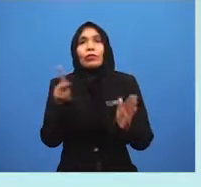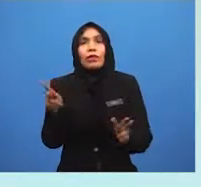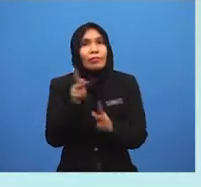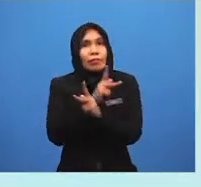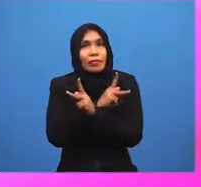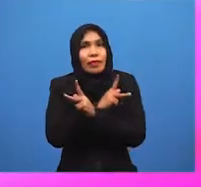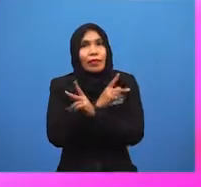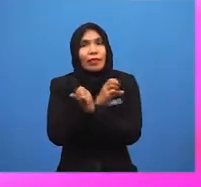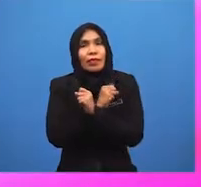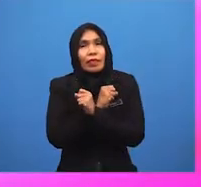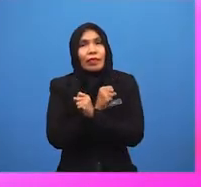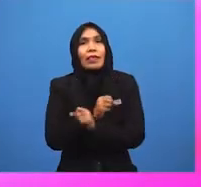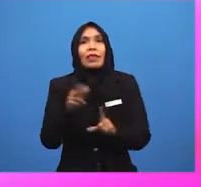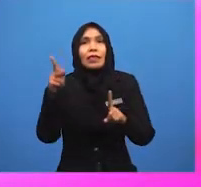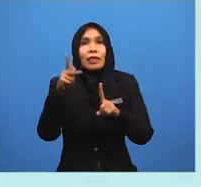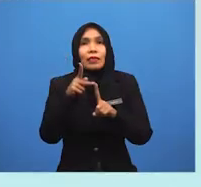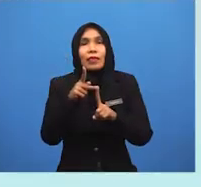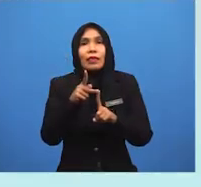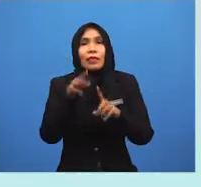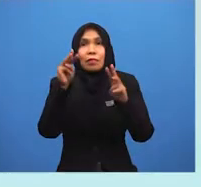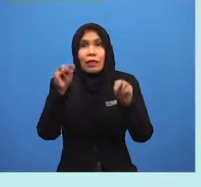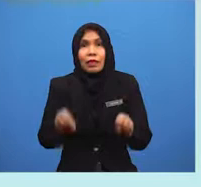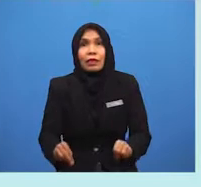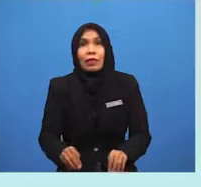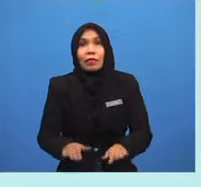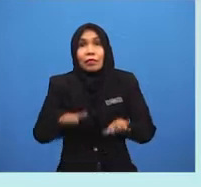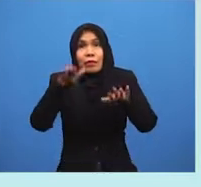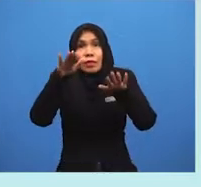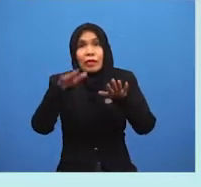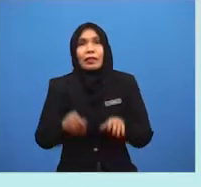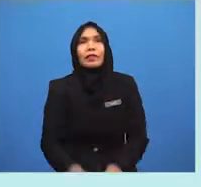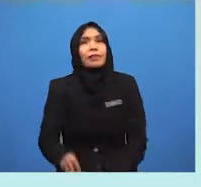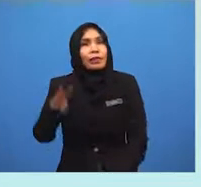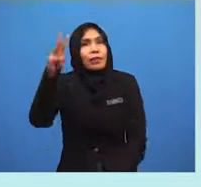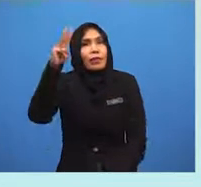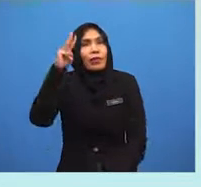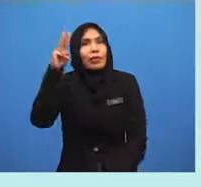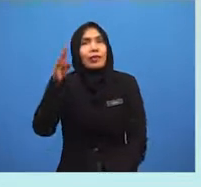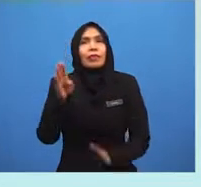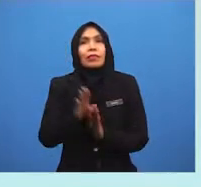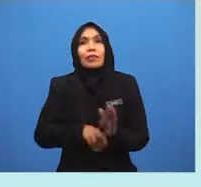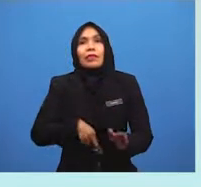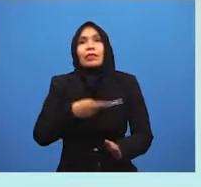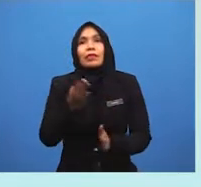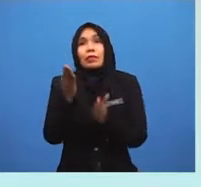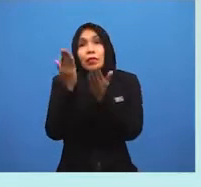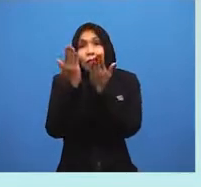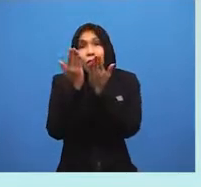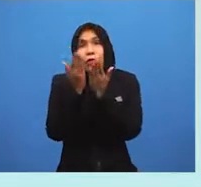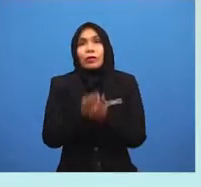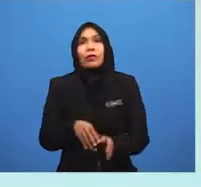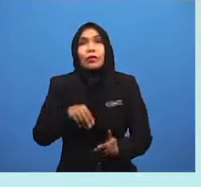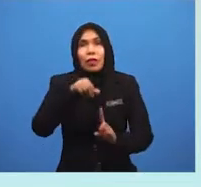banjir? Ya, betul. Wei Xing berasa bersyukur